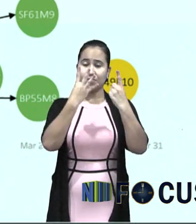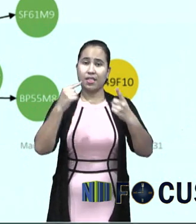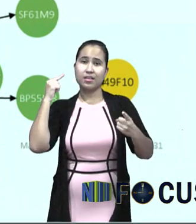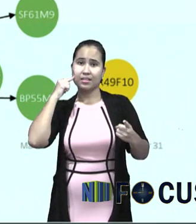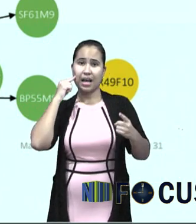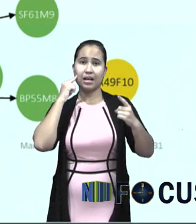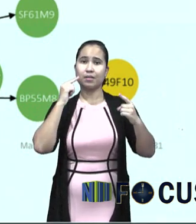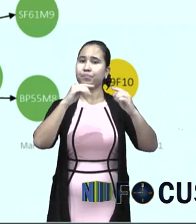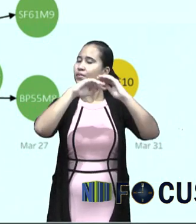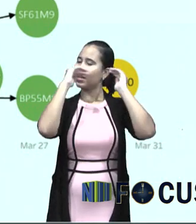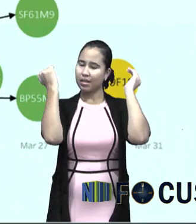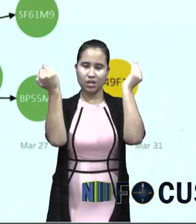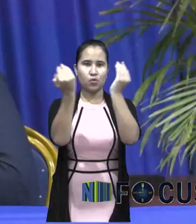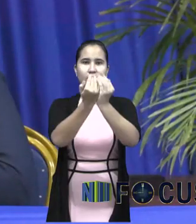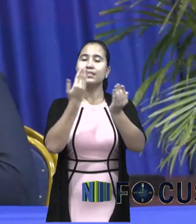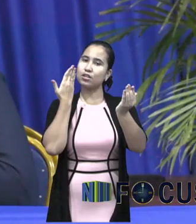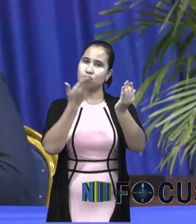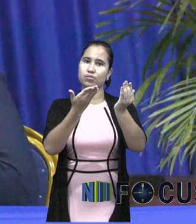niet over de